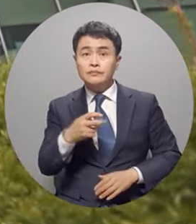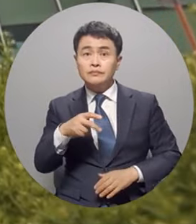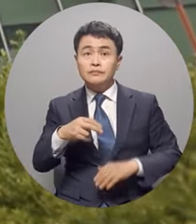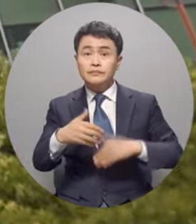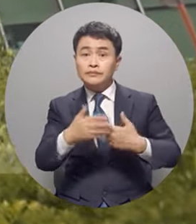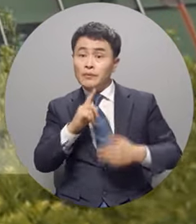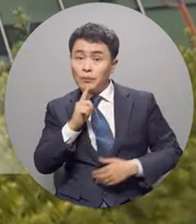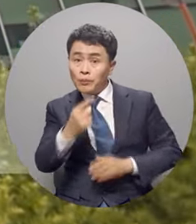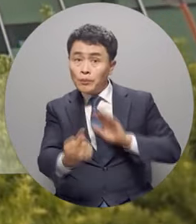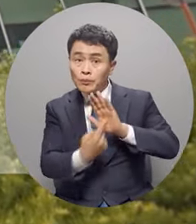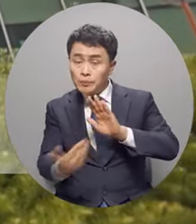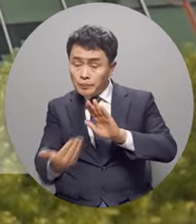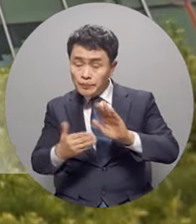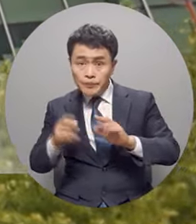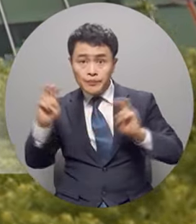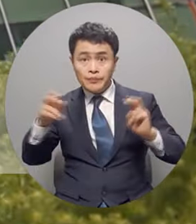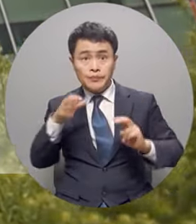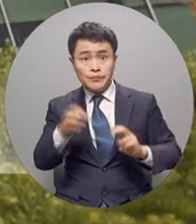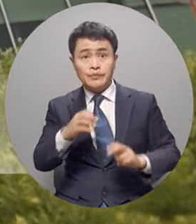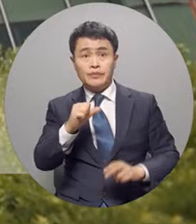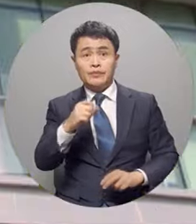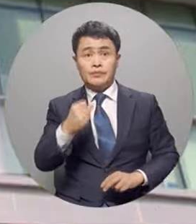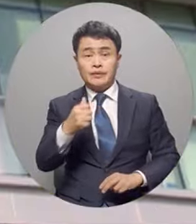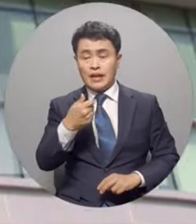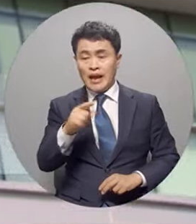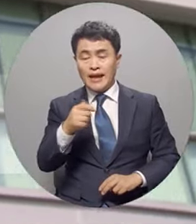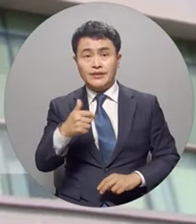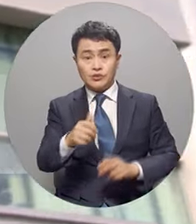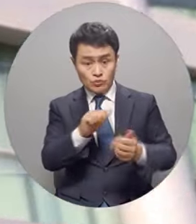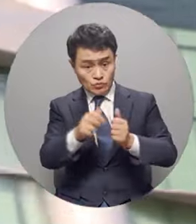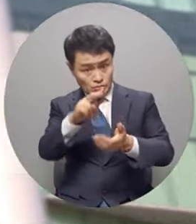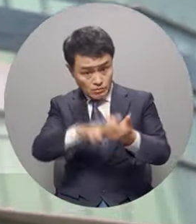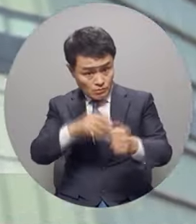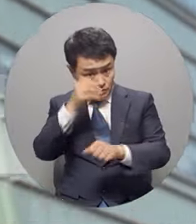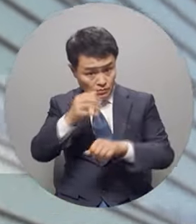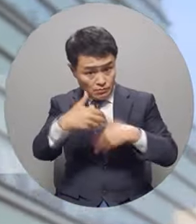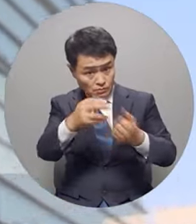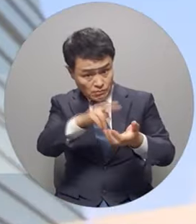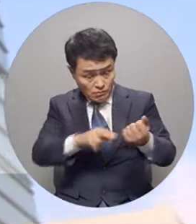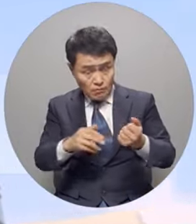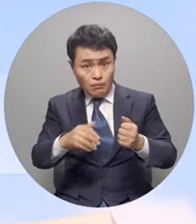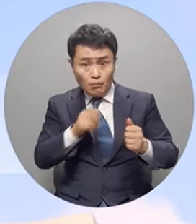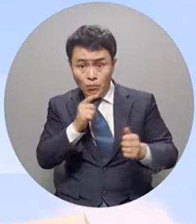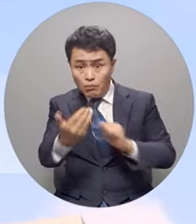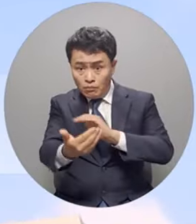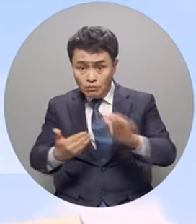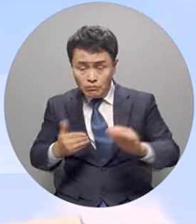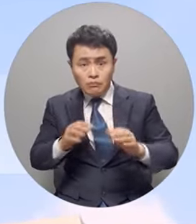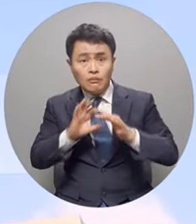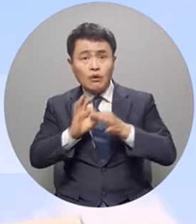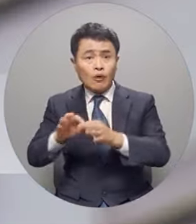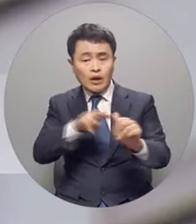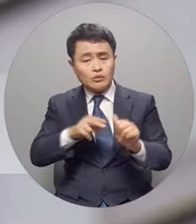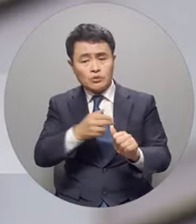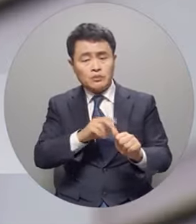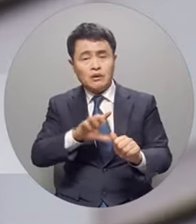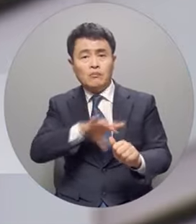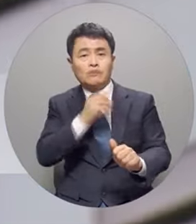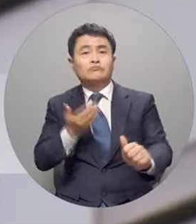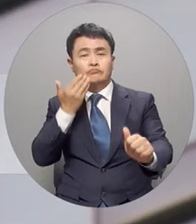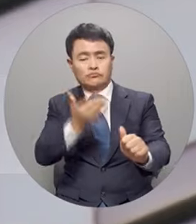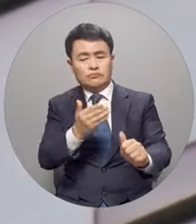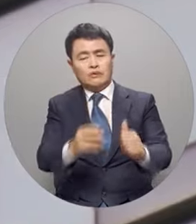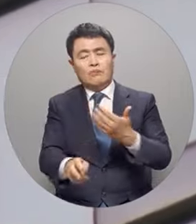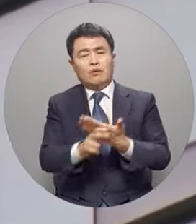보고서 발표전 후 회사 돈으로 SK 하이닉스 주식을 매매했다 보고서 공개전 자사 고객들에게 관련 정보를 먼저 제공했다면 법